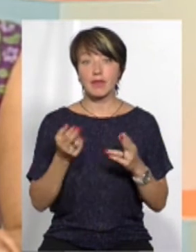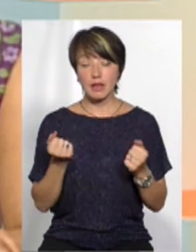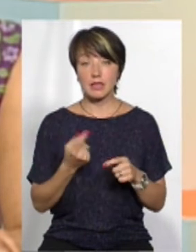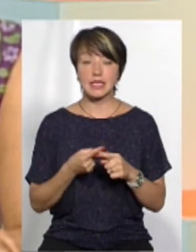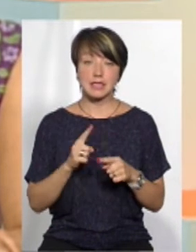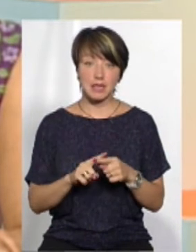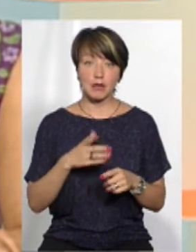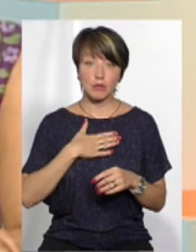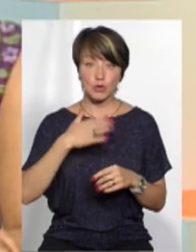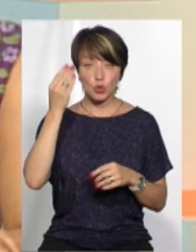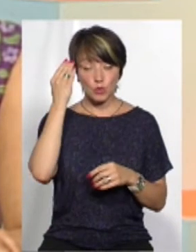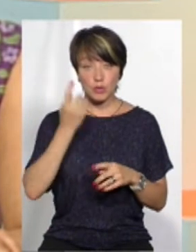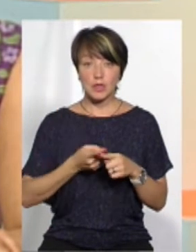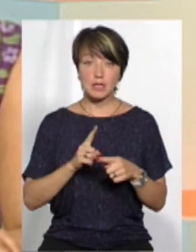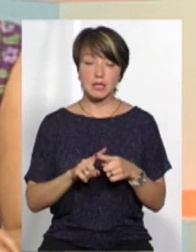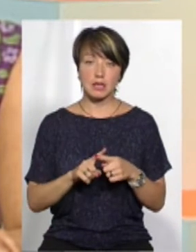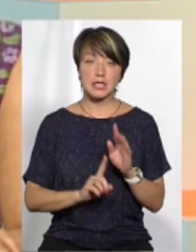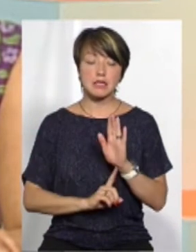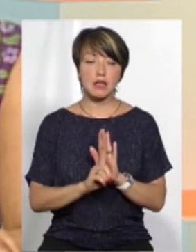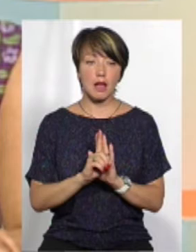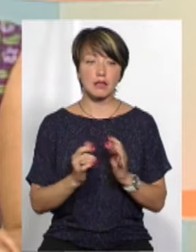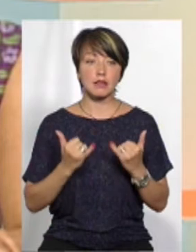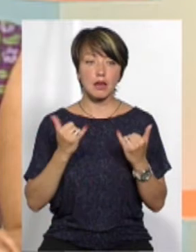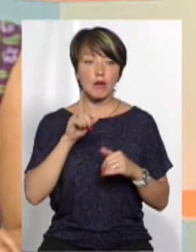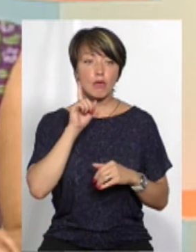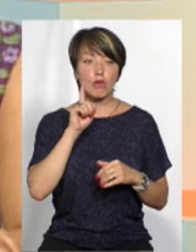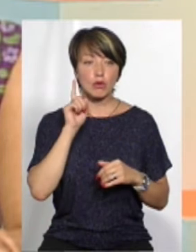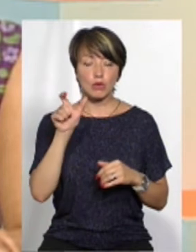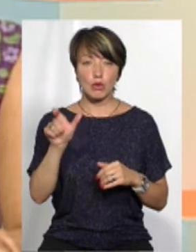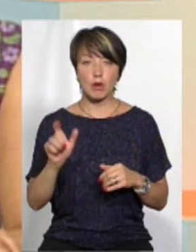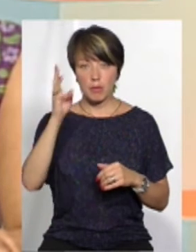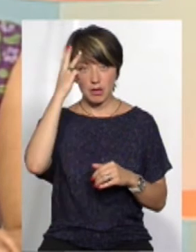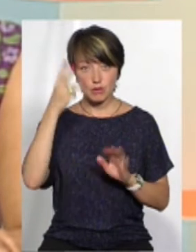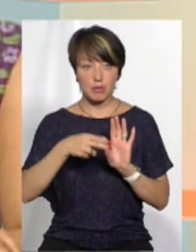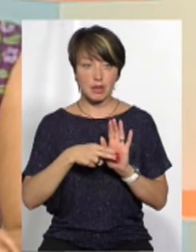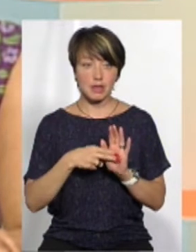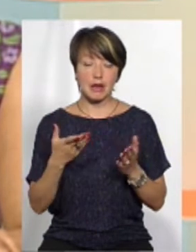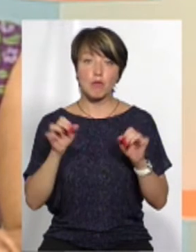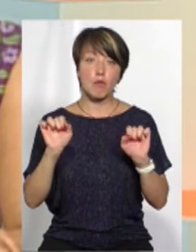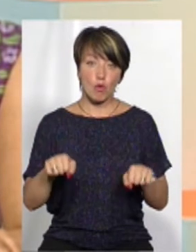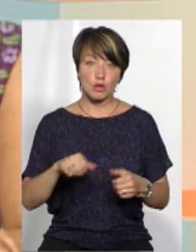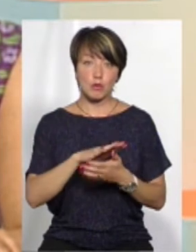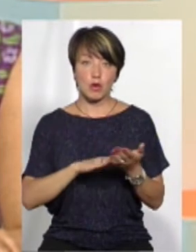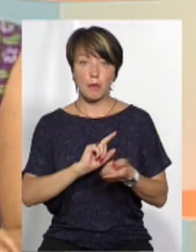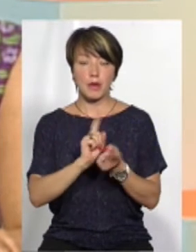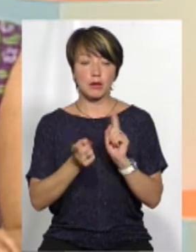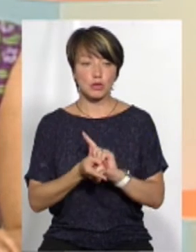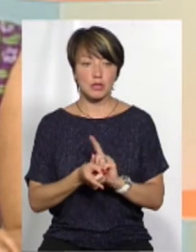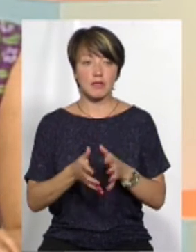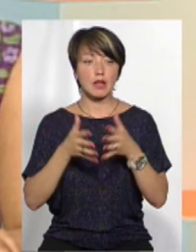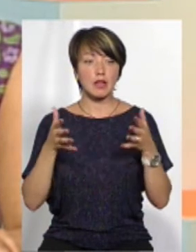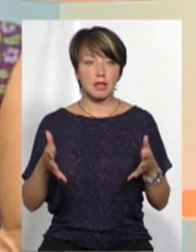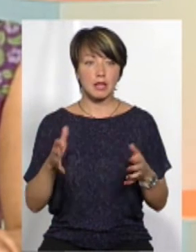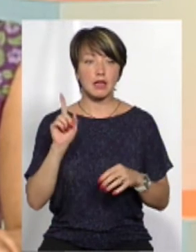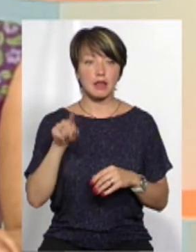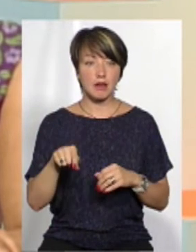ну це на мене це такий старт для молодого хмельницького бренда, який може потім перерости в щось